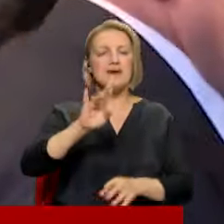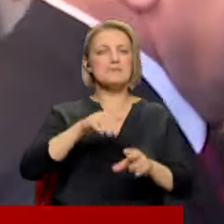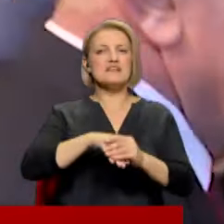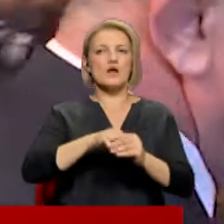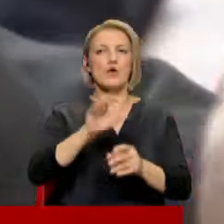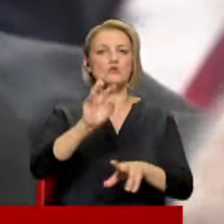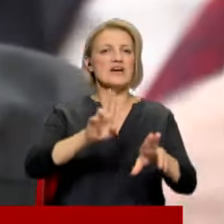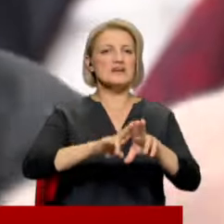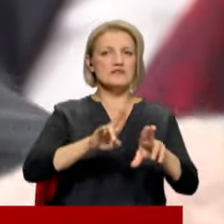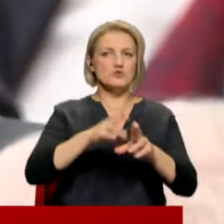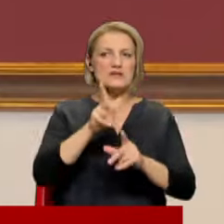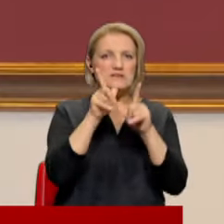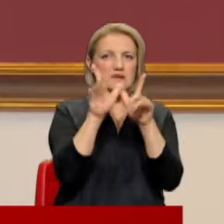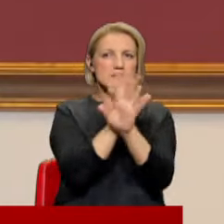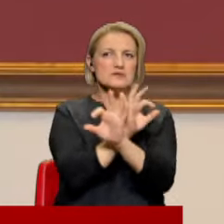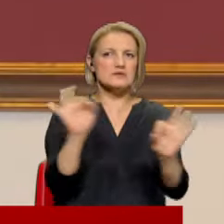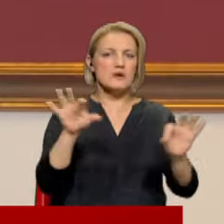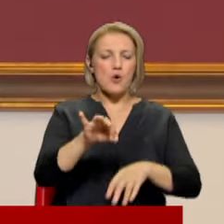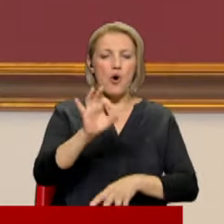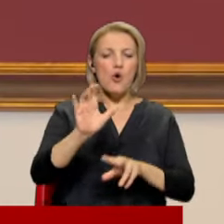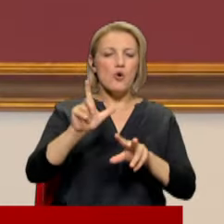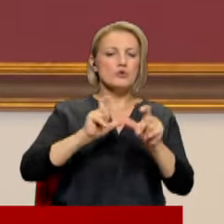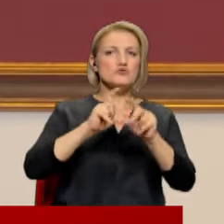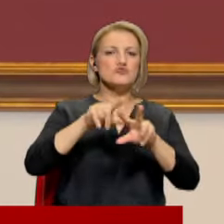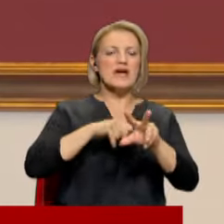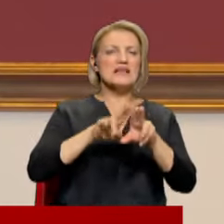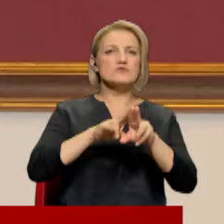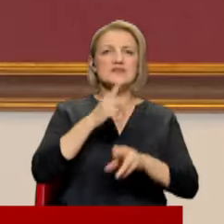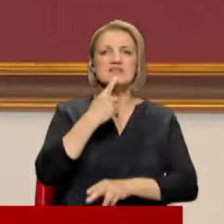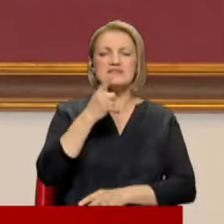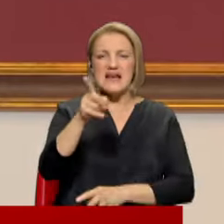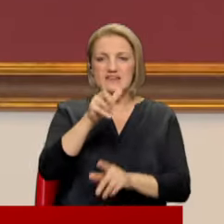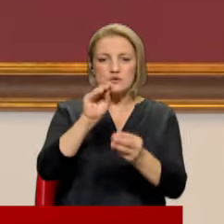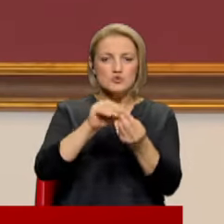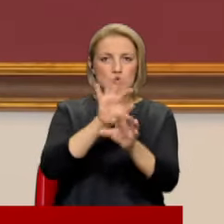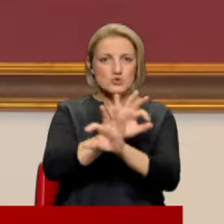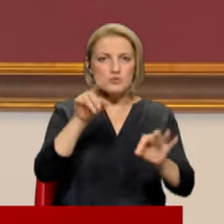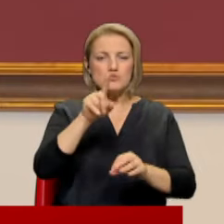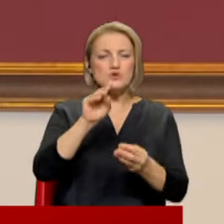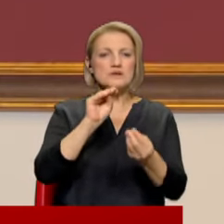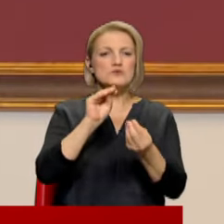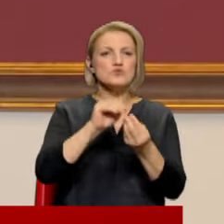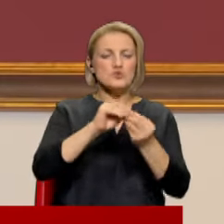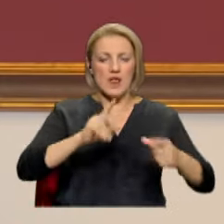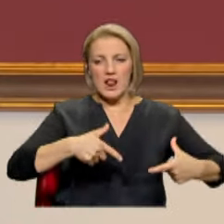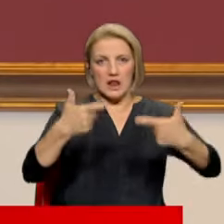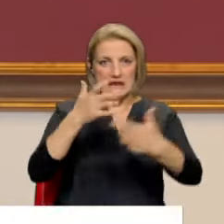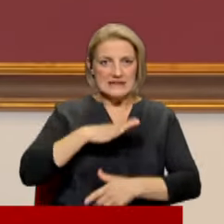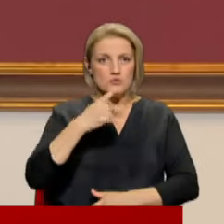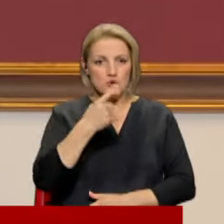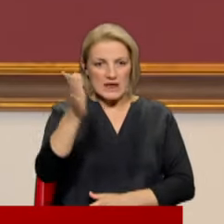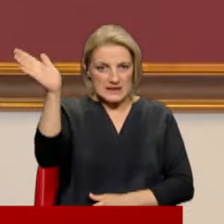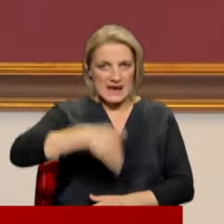milletvekili Olcay Kılavuz ise sessiz. Buradan Olcay Kılavuz'a da sesleniyorum. Sen suçsuz olduğunu, bu işin sana yıkılmak istendiğini söylüyorsun.